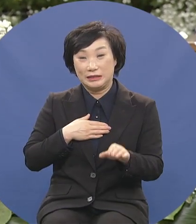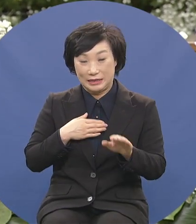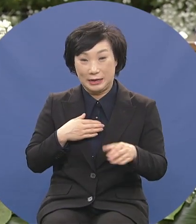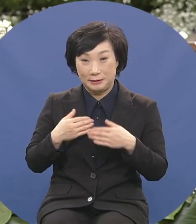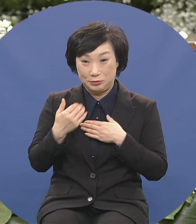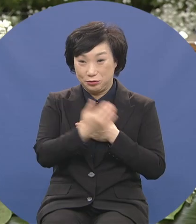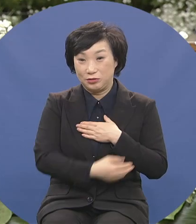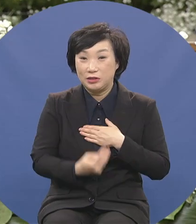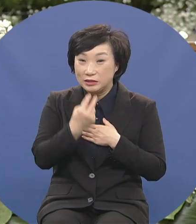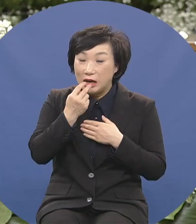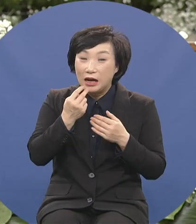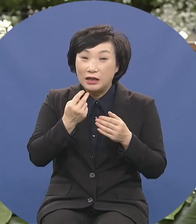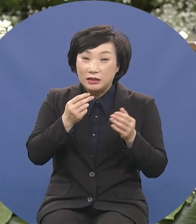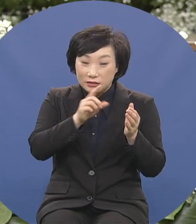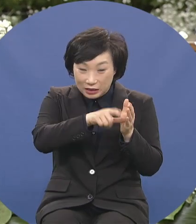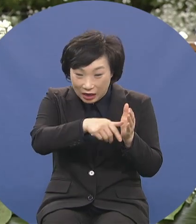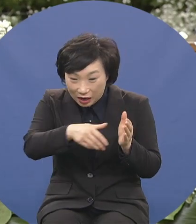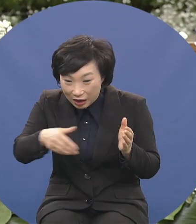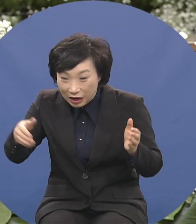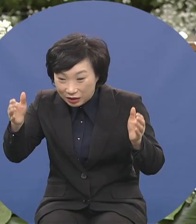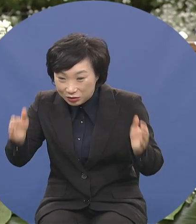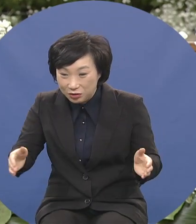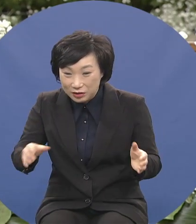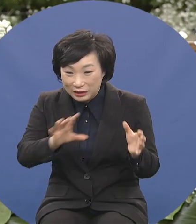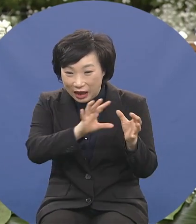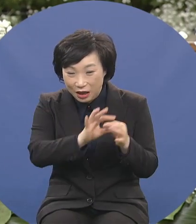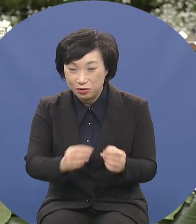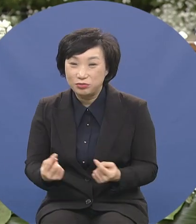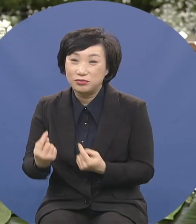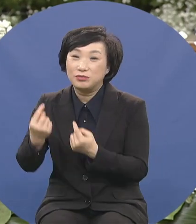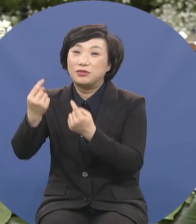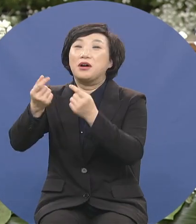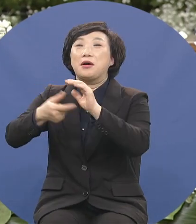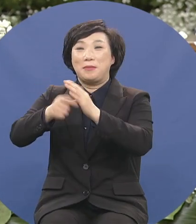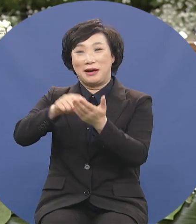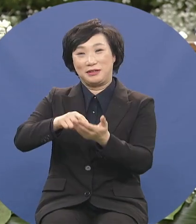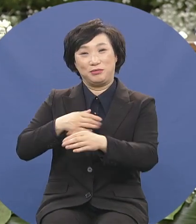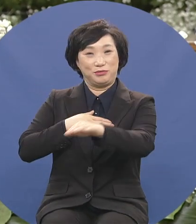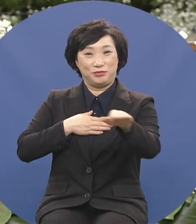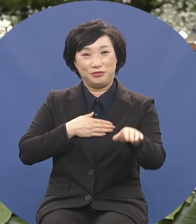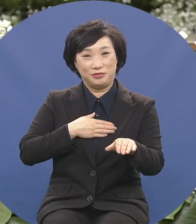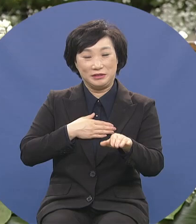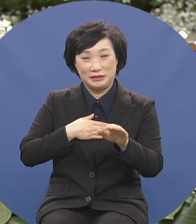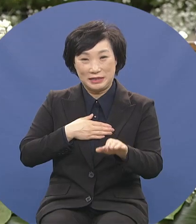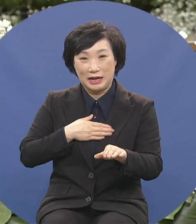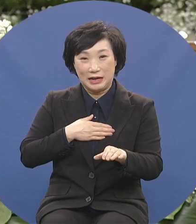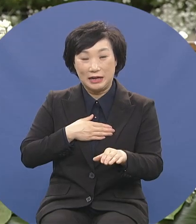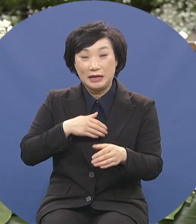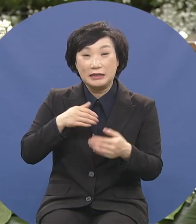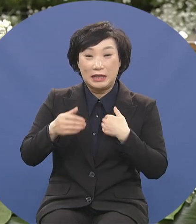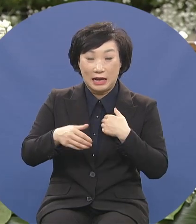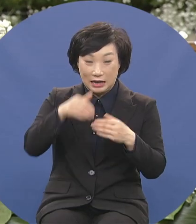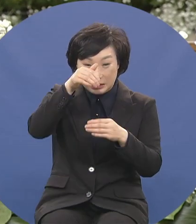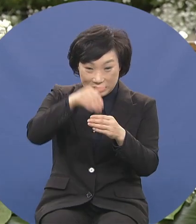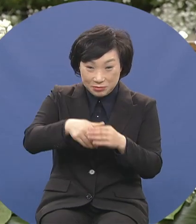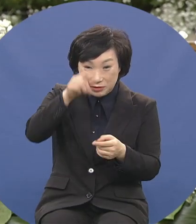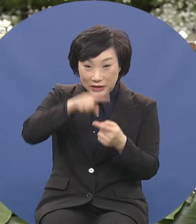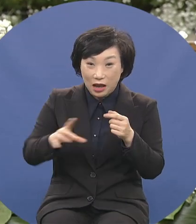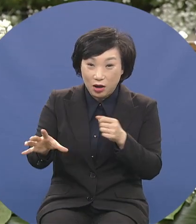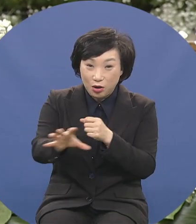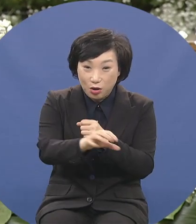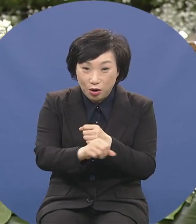육신이 세월독에서 계속 낡아져 가는 만큼 심은 대로 거두는